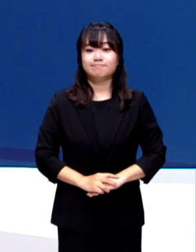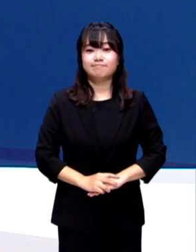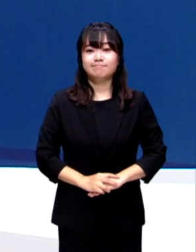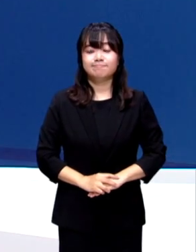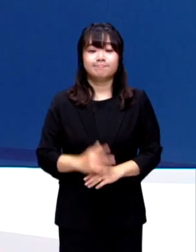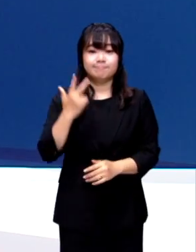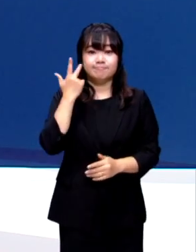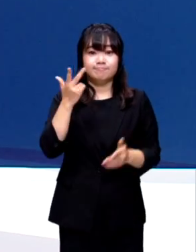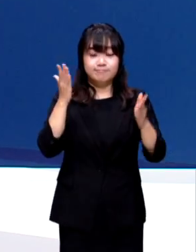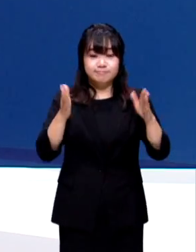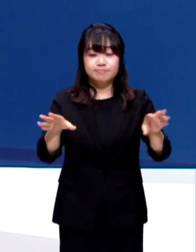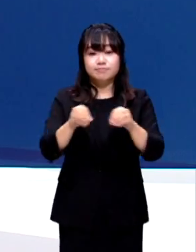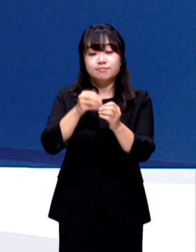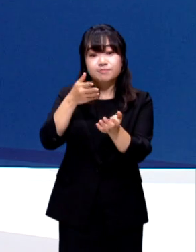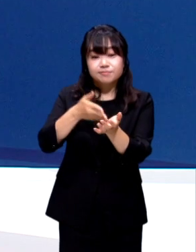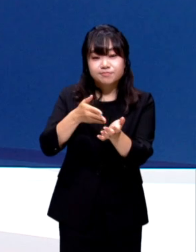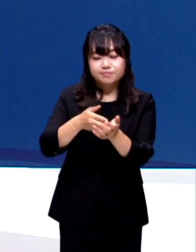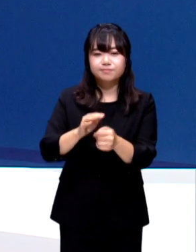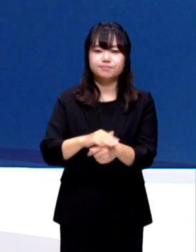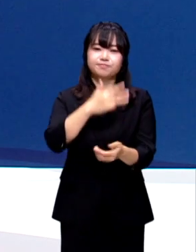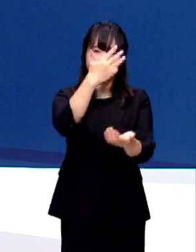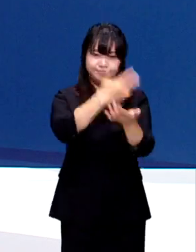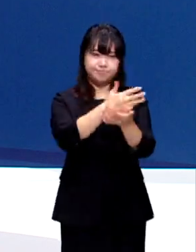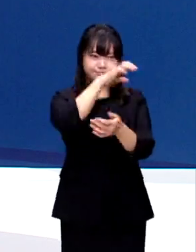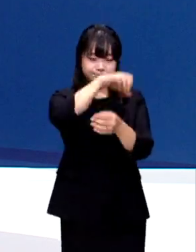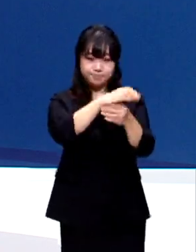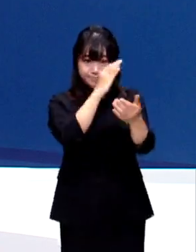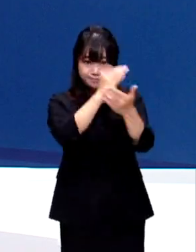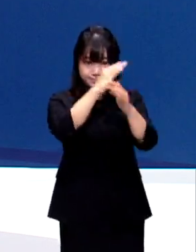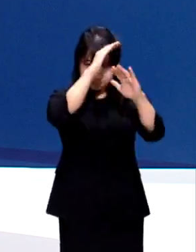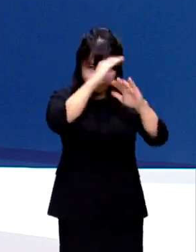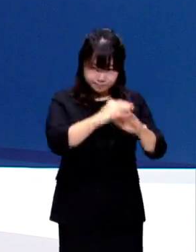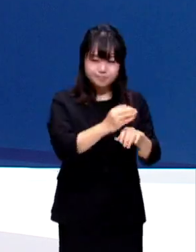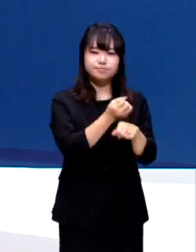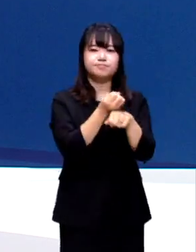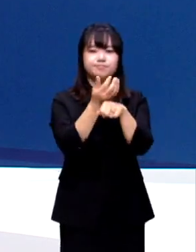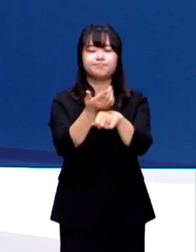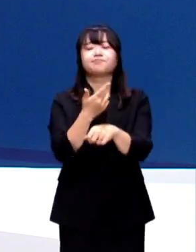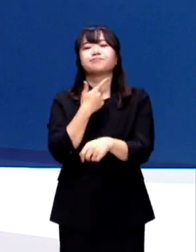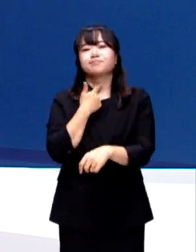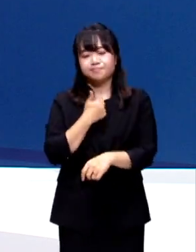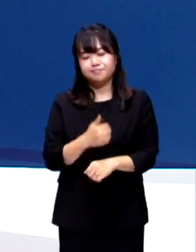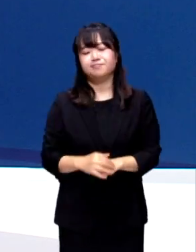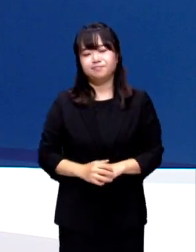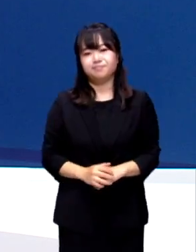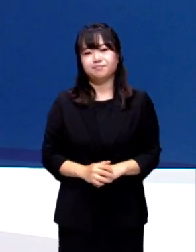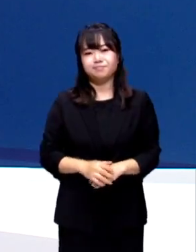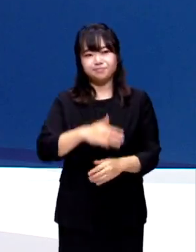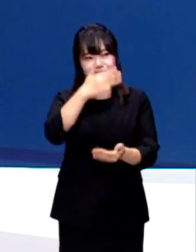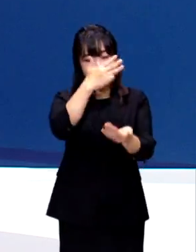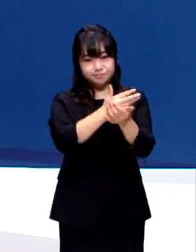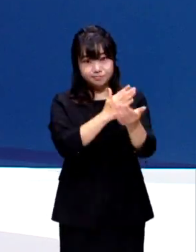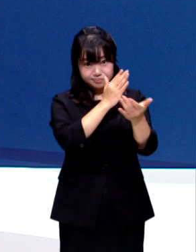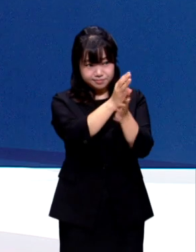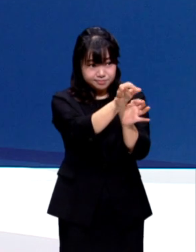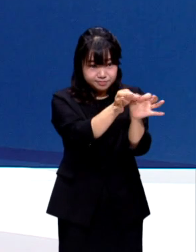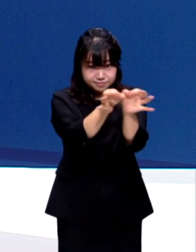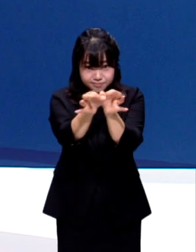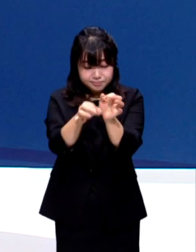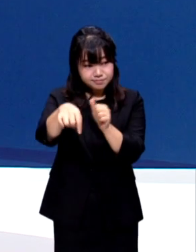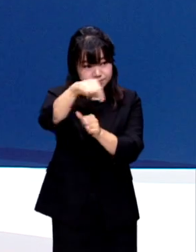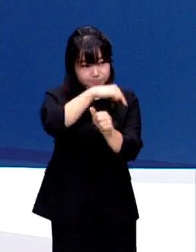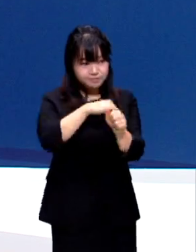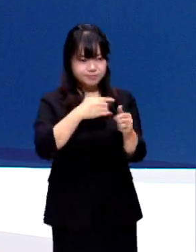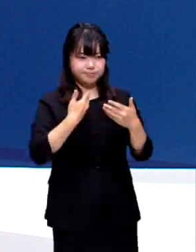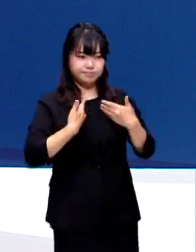저희 BTV 주간조간 뉴스에서는 이태원 참사 관련 뉴스를 비중 있게 전해드렸습니다. 이태원 상점가는 차분한